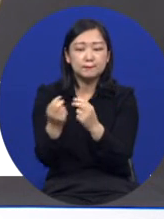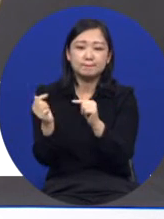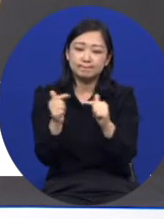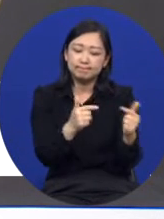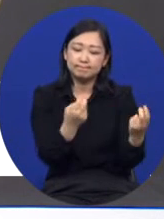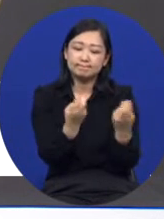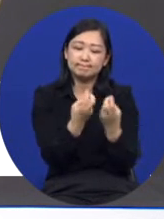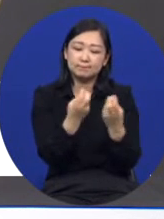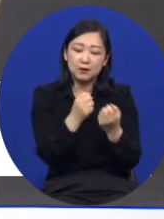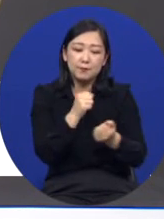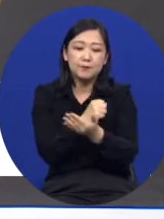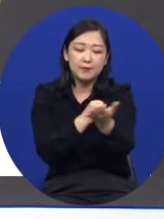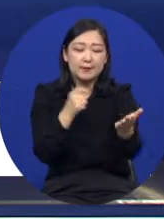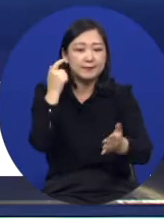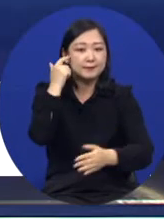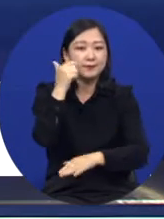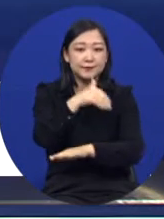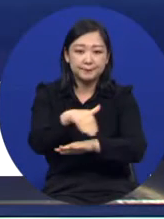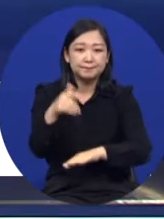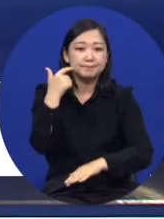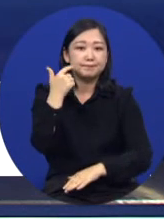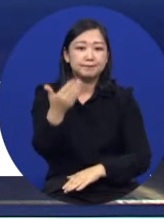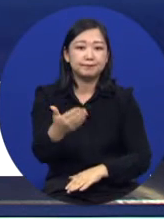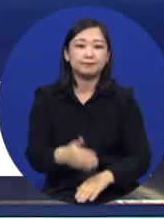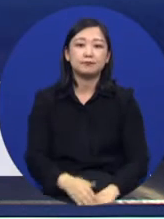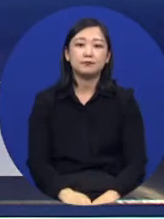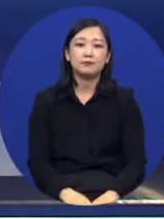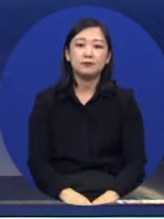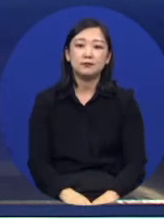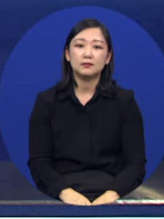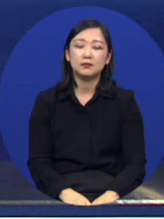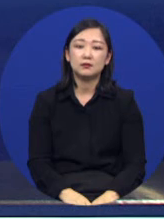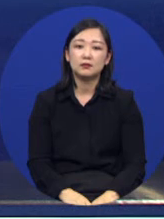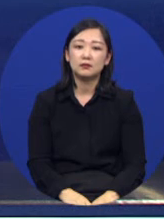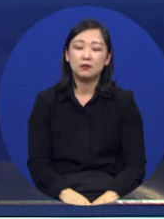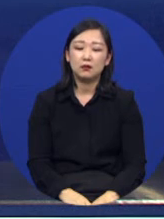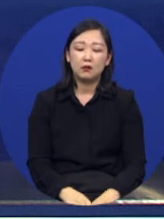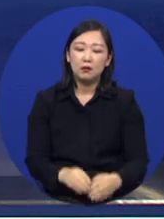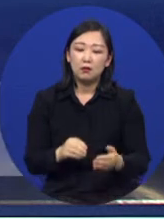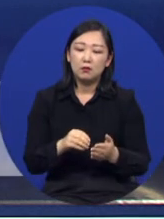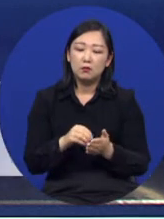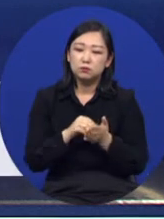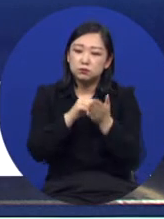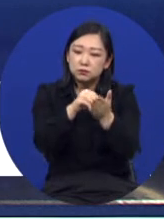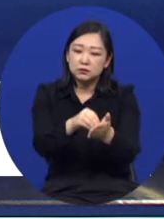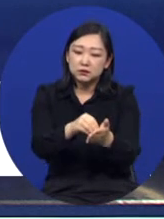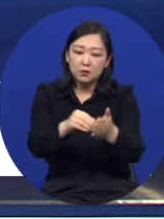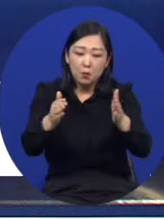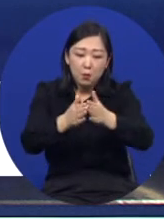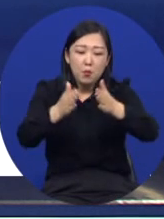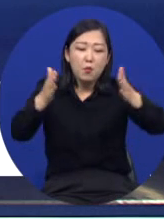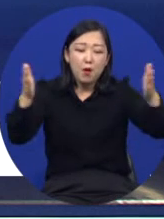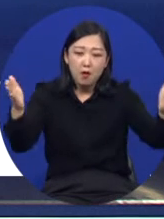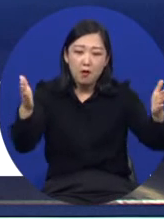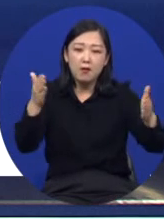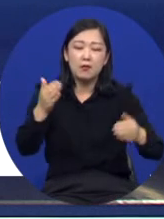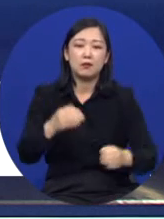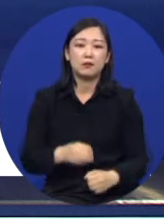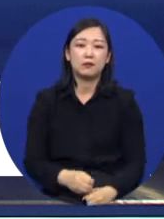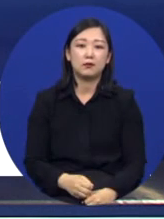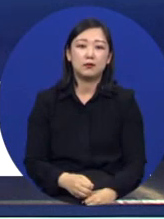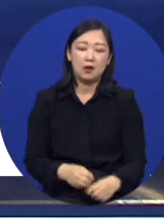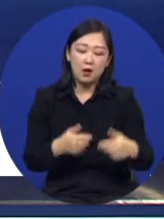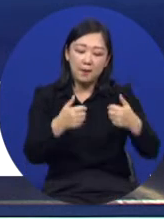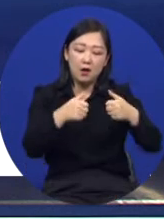어떻게 펼쳐나가실 계획인가요? 제주대학 같은데 이제 어떤 그 입시 폭을 좀 넓게 가능하면 뭐